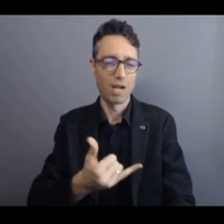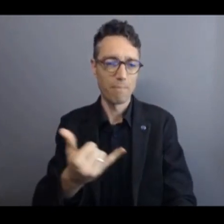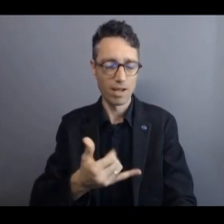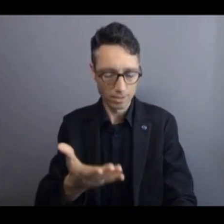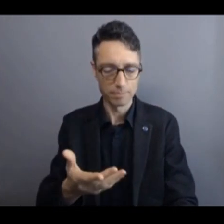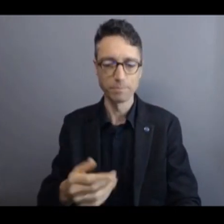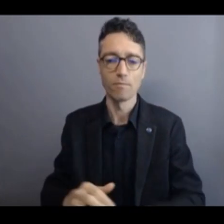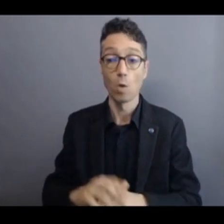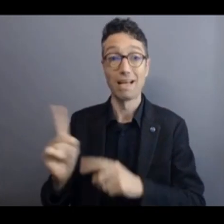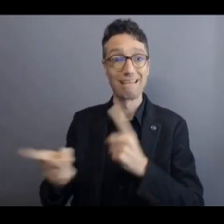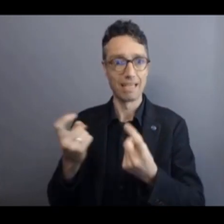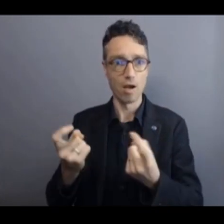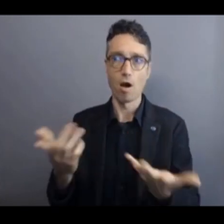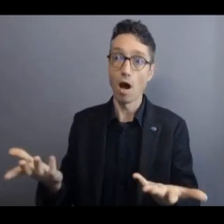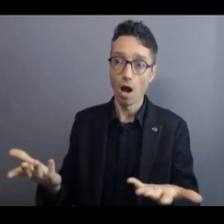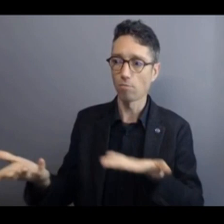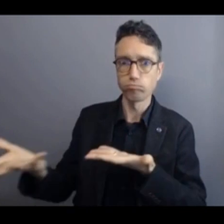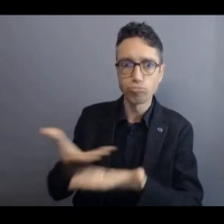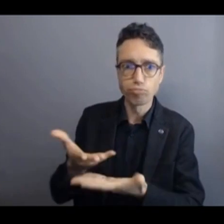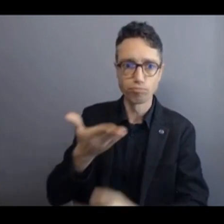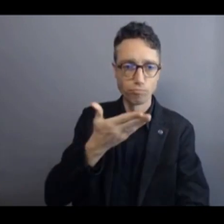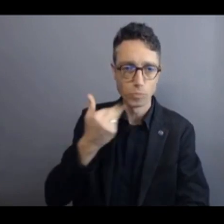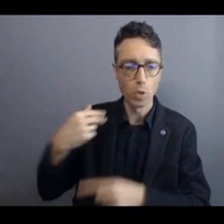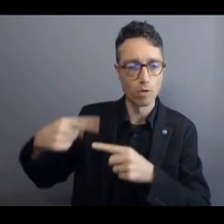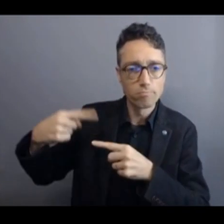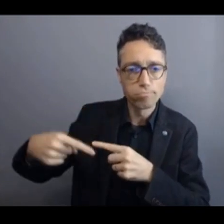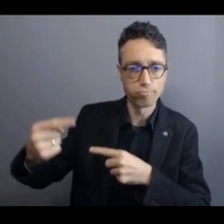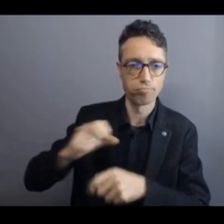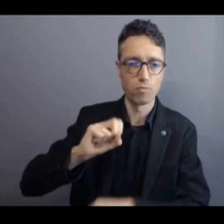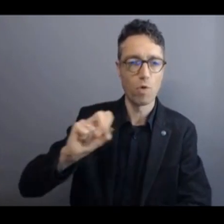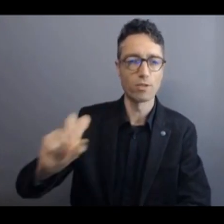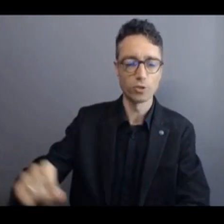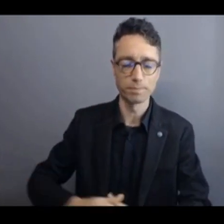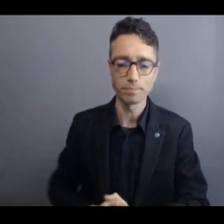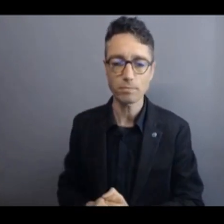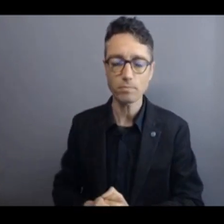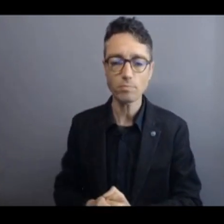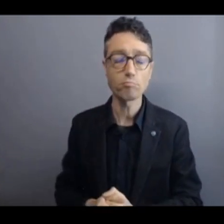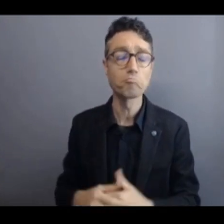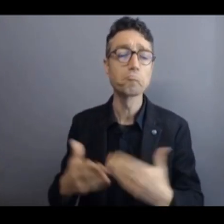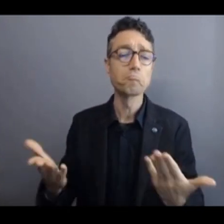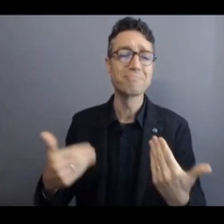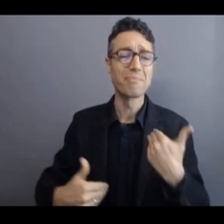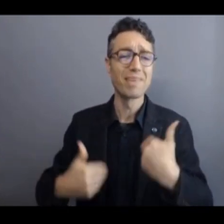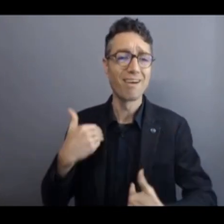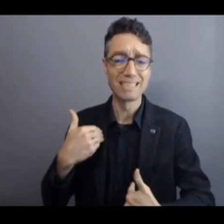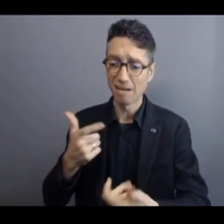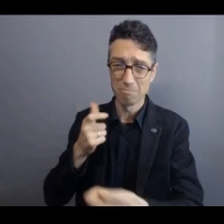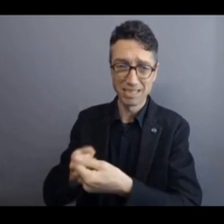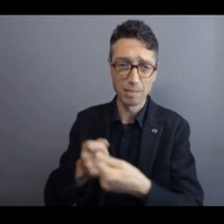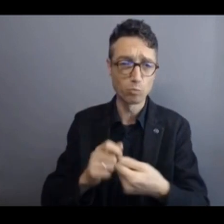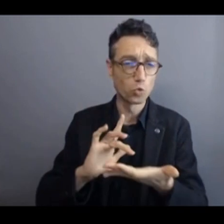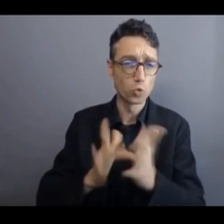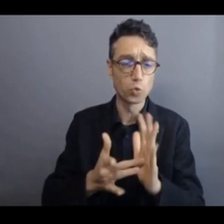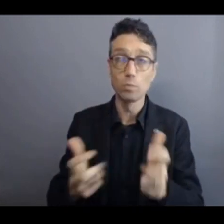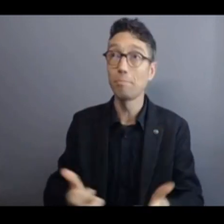client. Après, on s'adapte à tout type de handicap. Si on prend le cas des personnes malentendantes, on a aussi, on